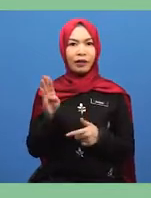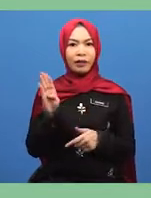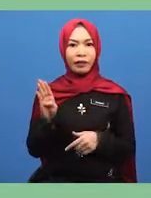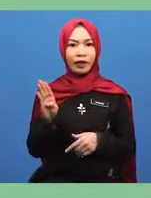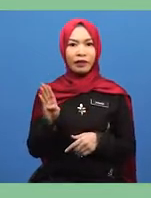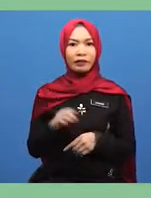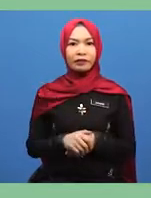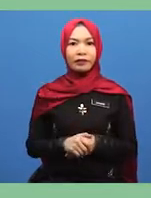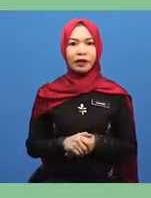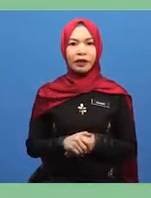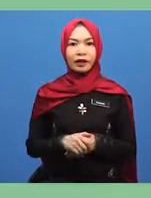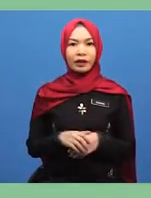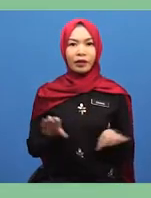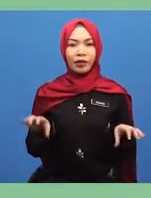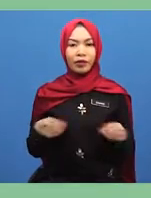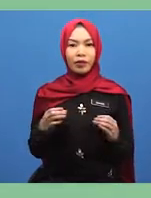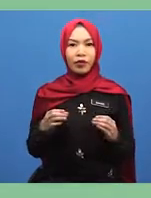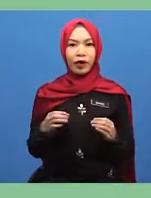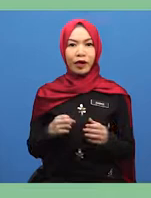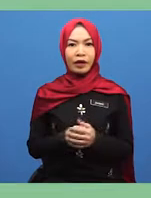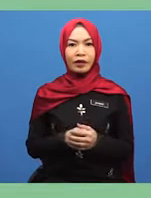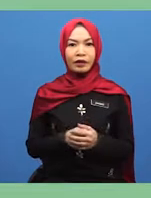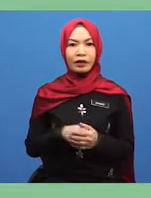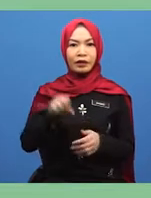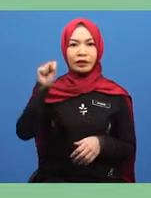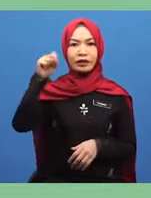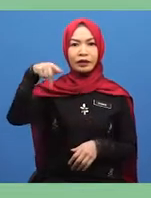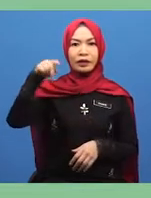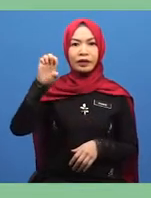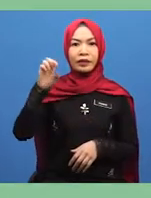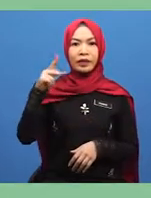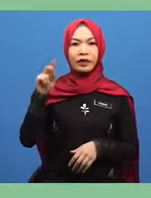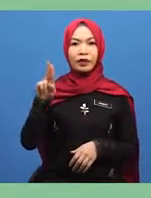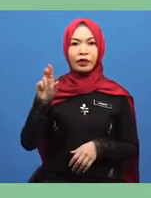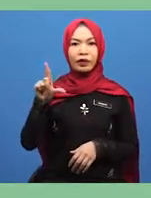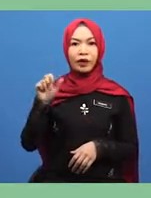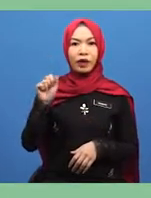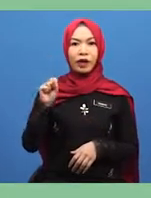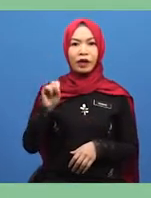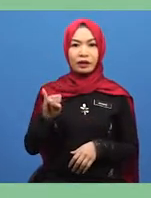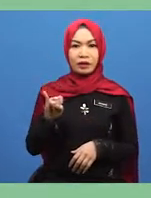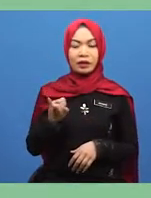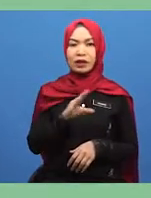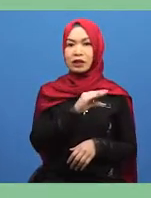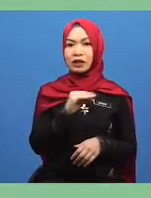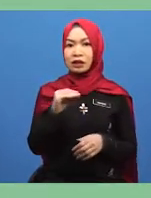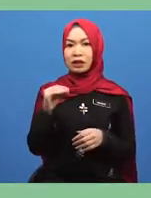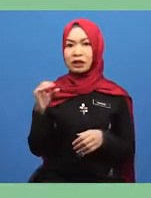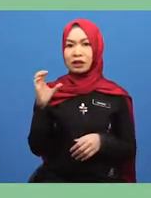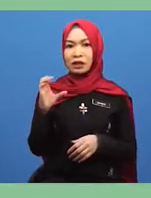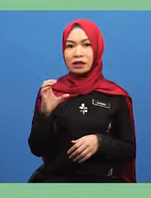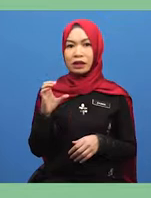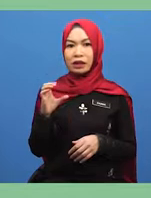Syarikat. C. Permintaan rakyat Amerika Syarikat terhadap ekspor Malaysia